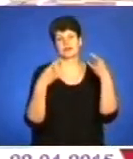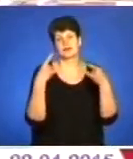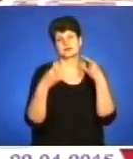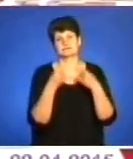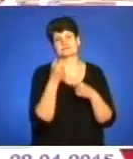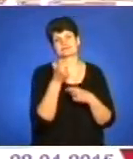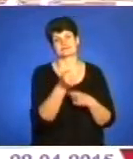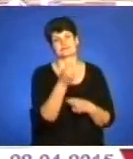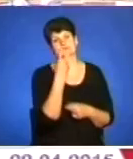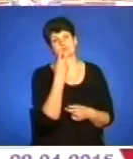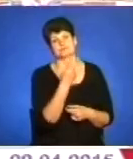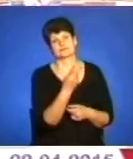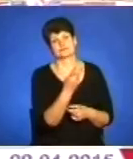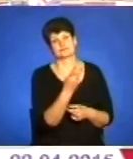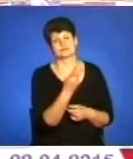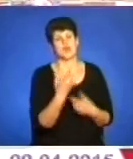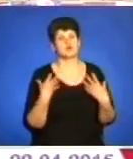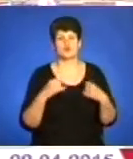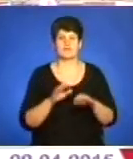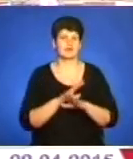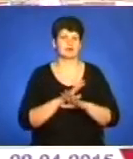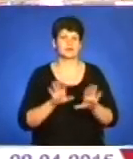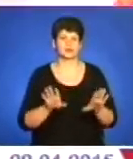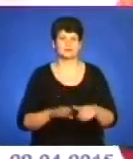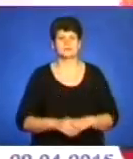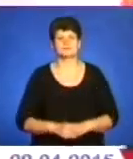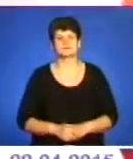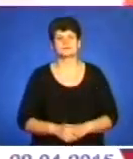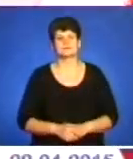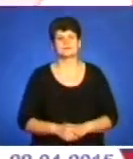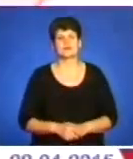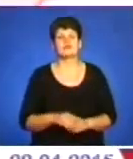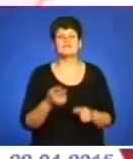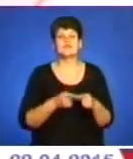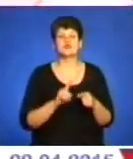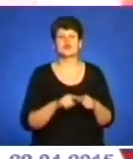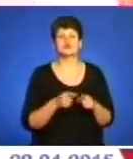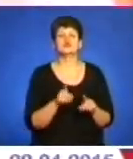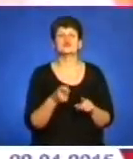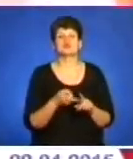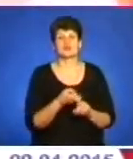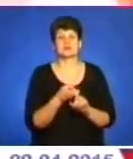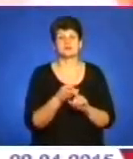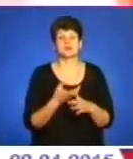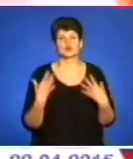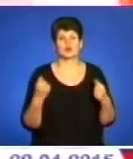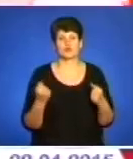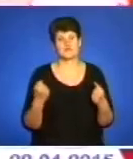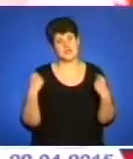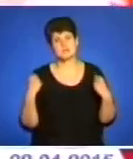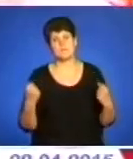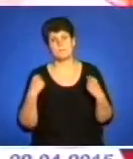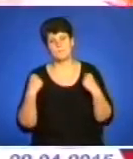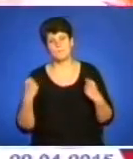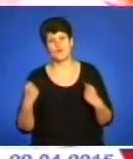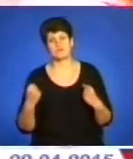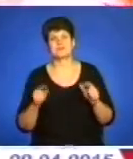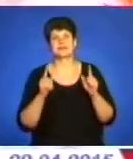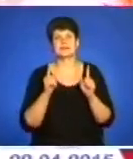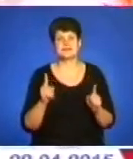навколо дому біжать. Як ти будеш відноситися до себе, так і будеш тоді здоровим чи нездоровим. Якщо лежати